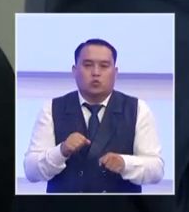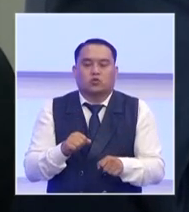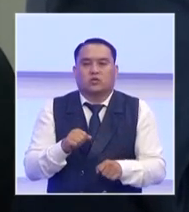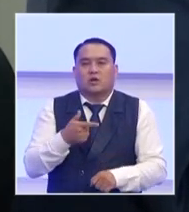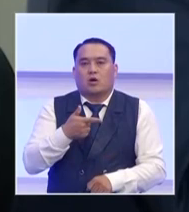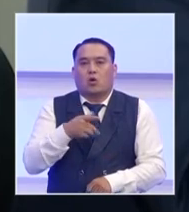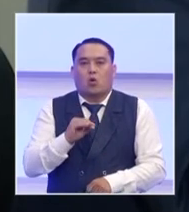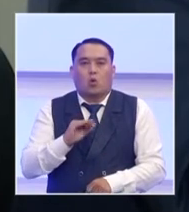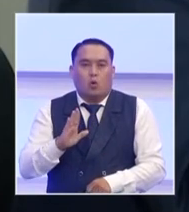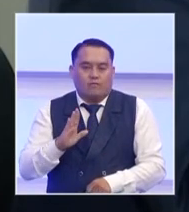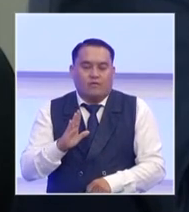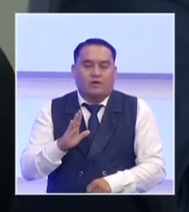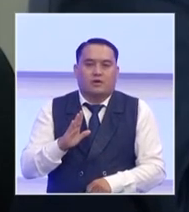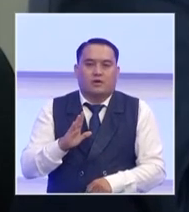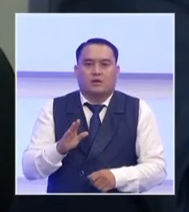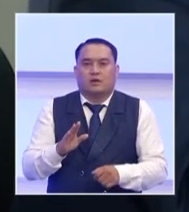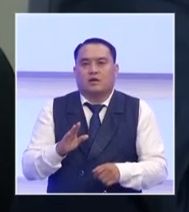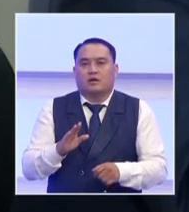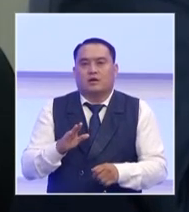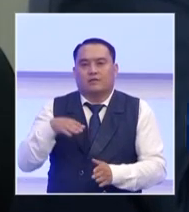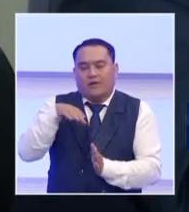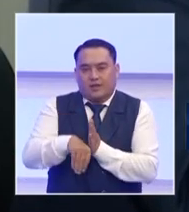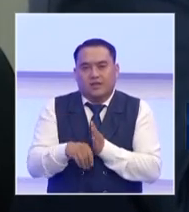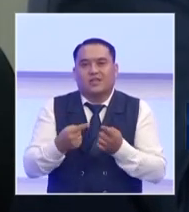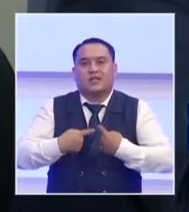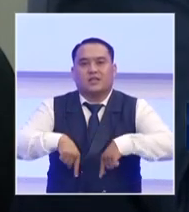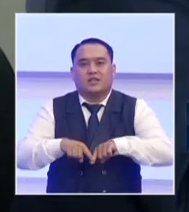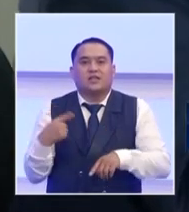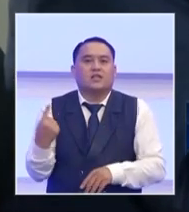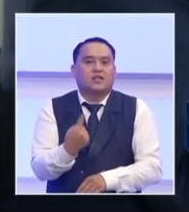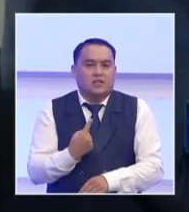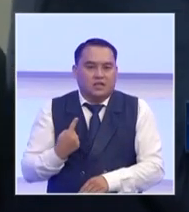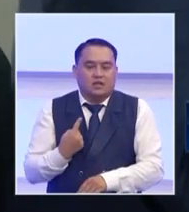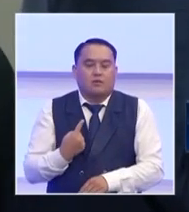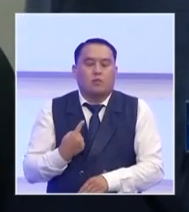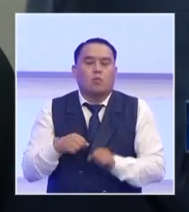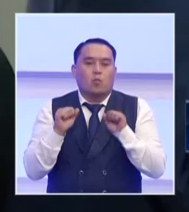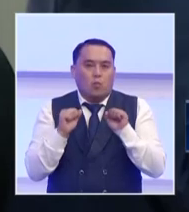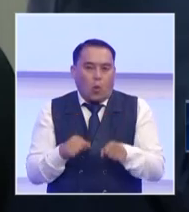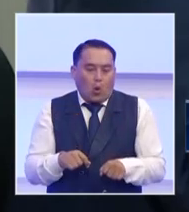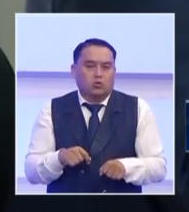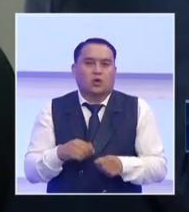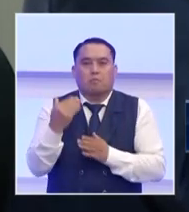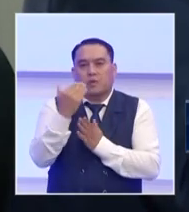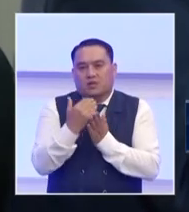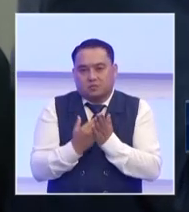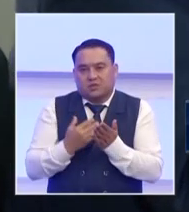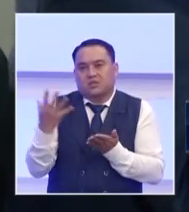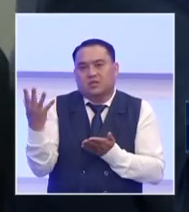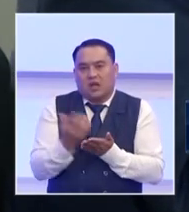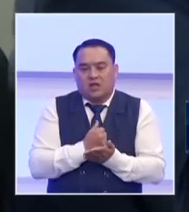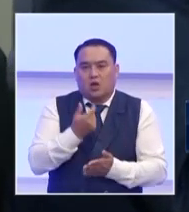портал интернет ресурсов государственных органов здесь вы можете по списке на найти